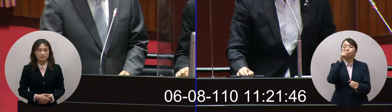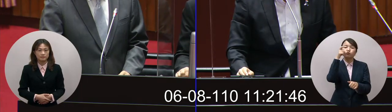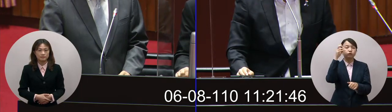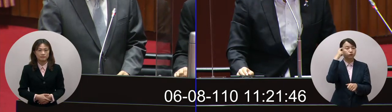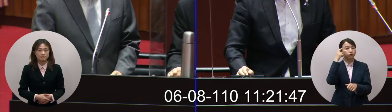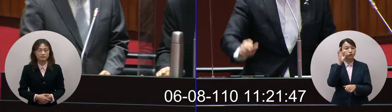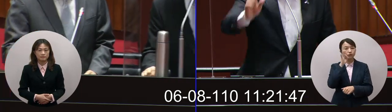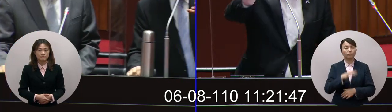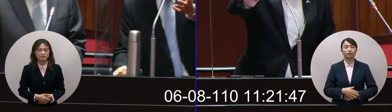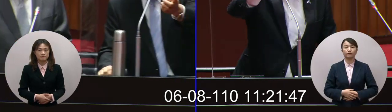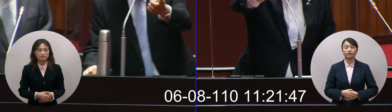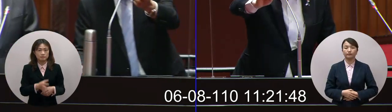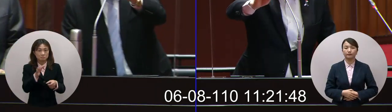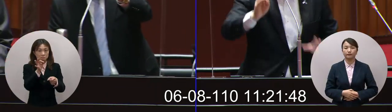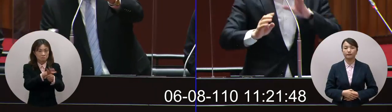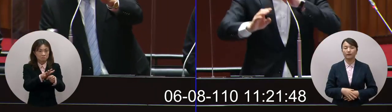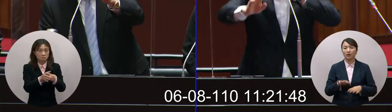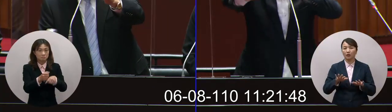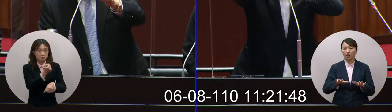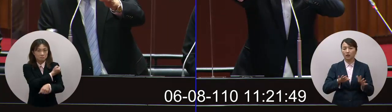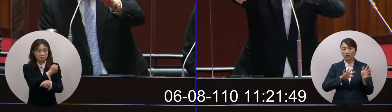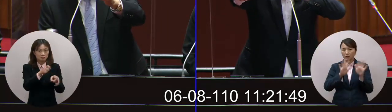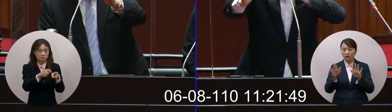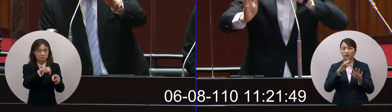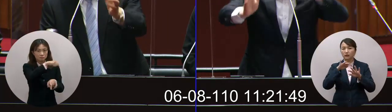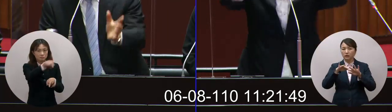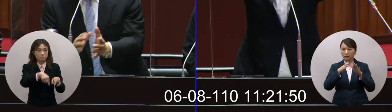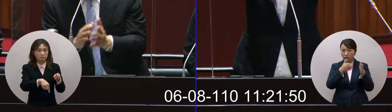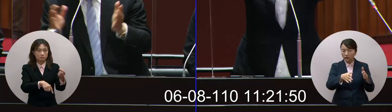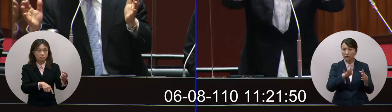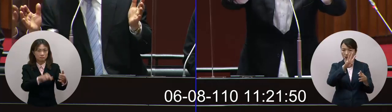二，咱有补助叫劳工， 还是我讲啦， 还是四